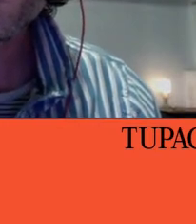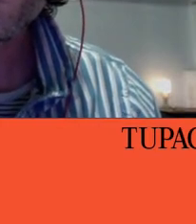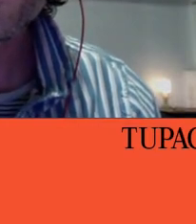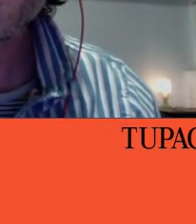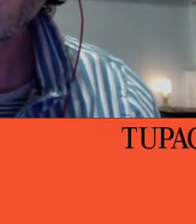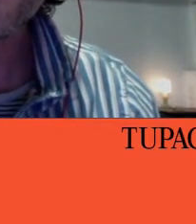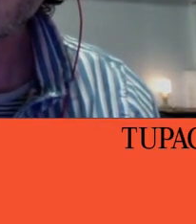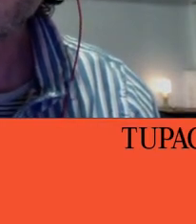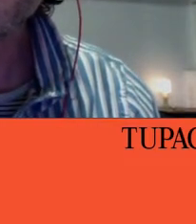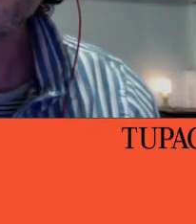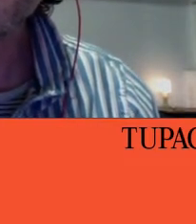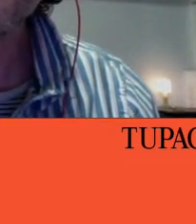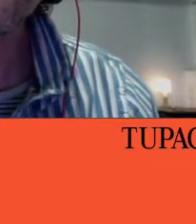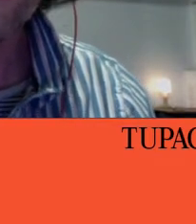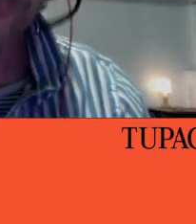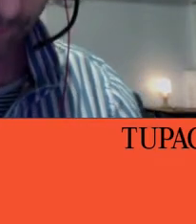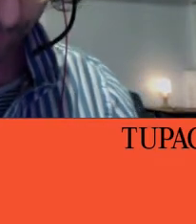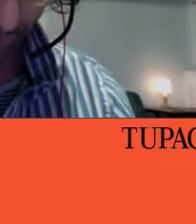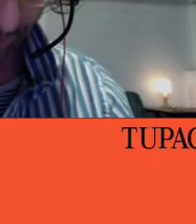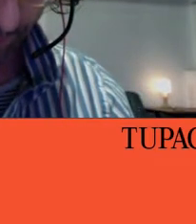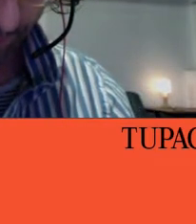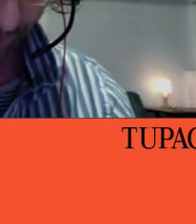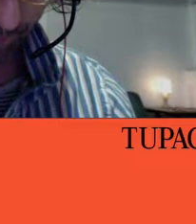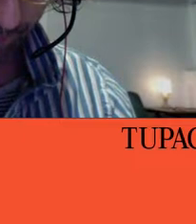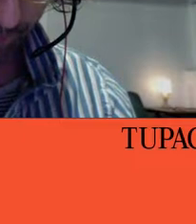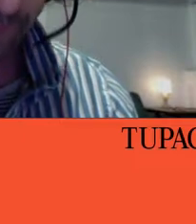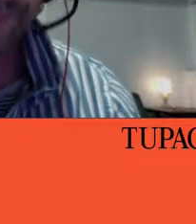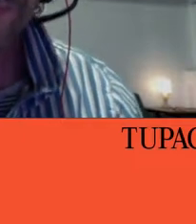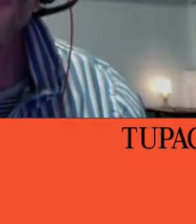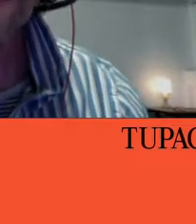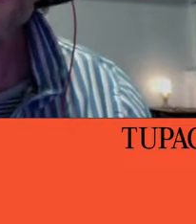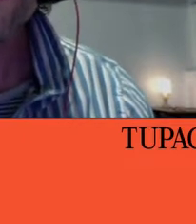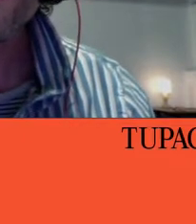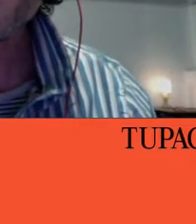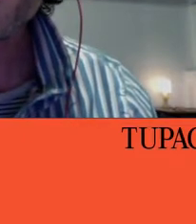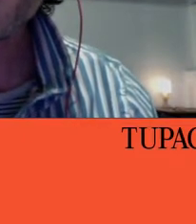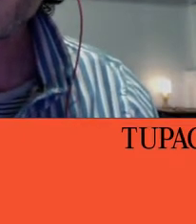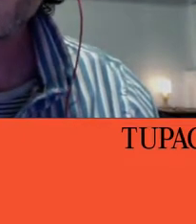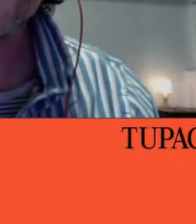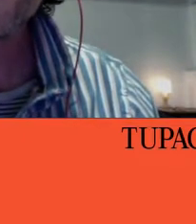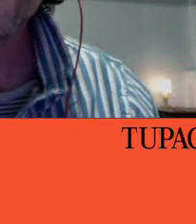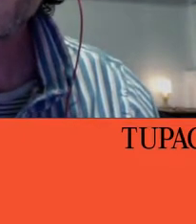in unserem Teil Quitos sind